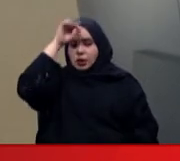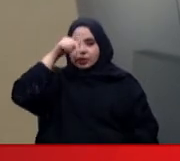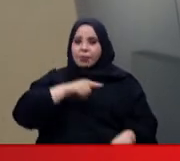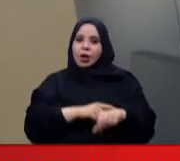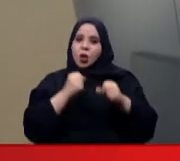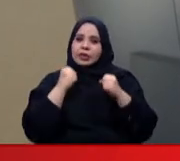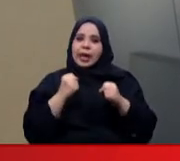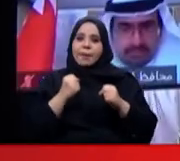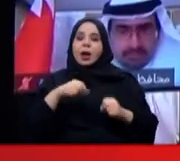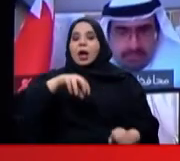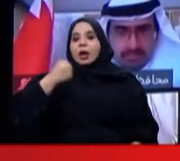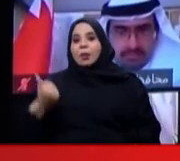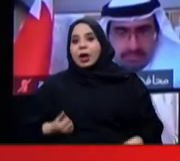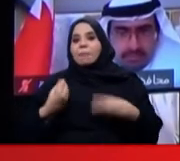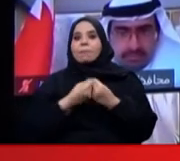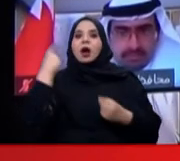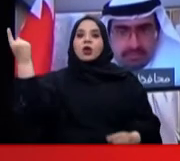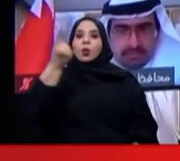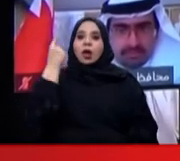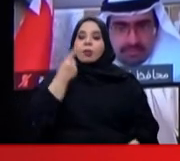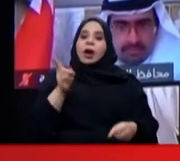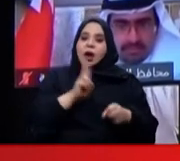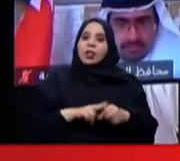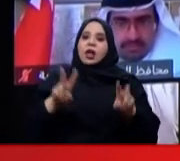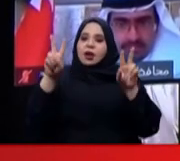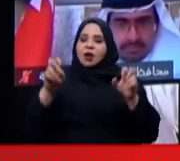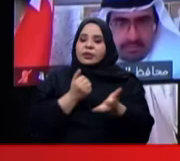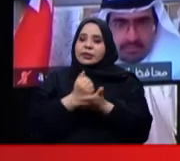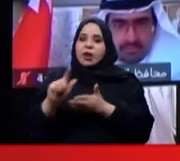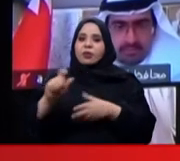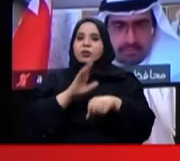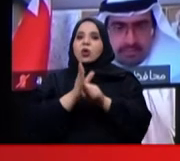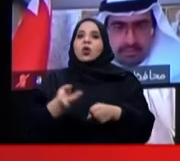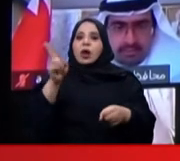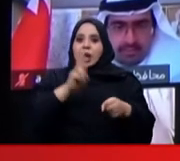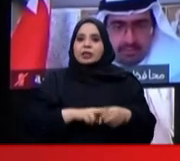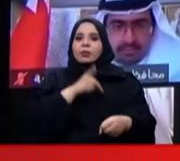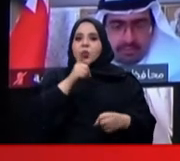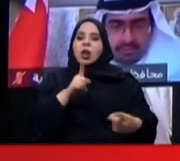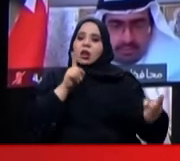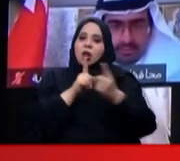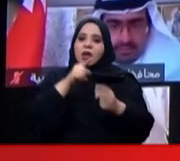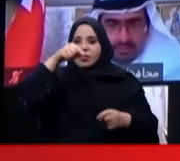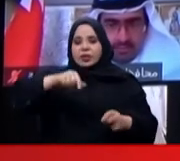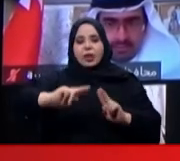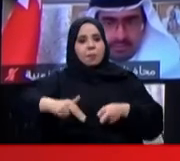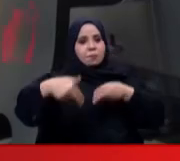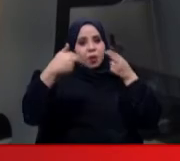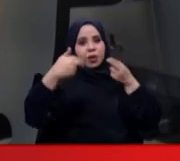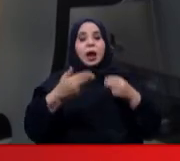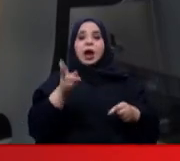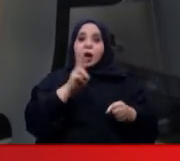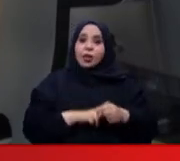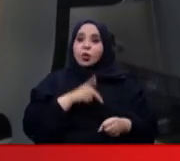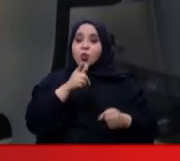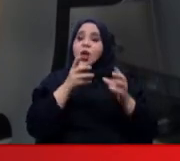تعيشها البحرين ودول العالم أجمع للحد من انتشار فيروس كورونا فرضت علينا أن يتم لقاء هذا العام عن بعد،